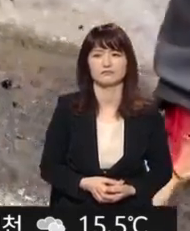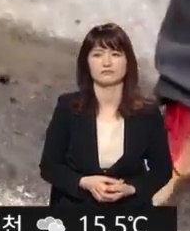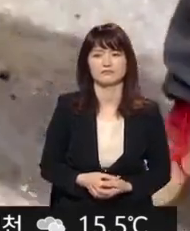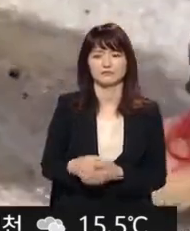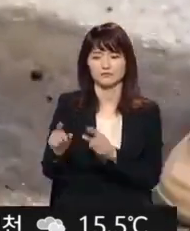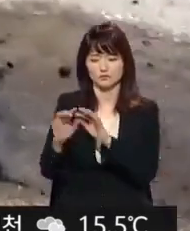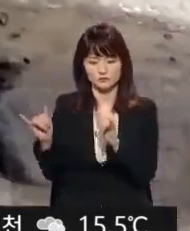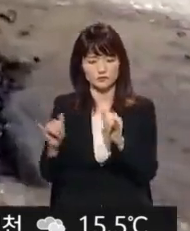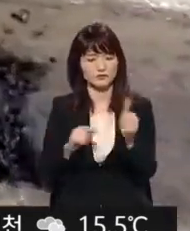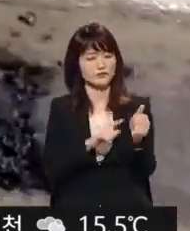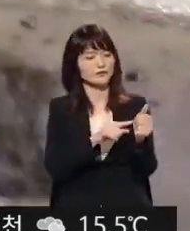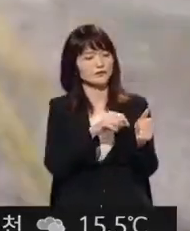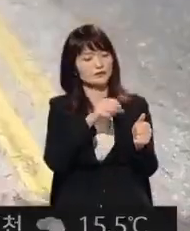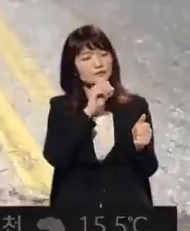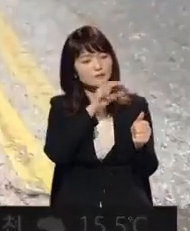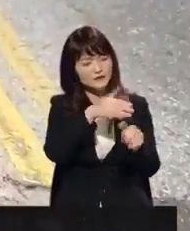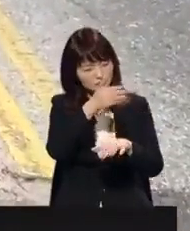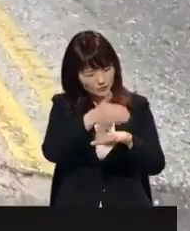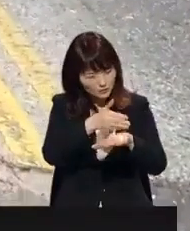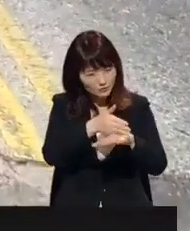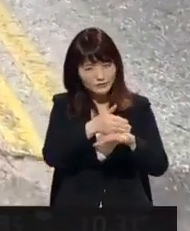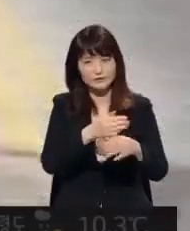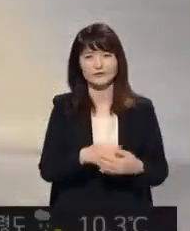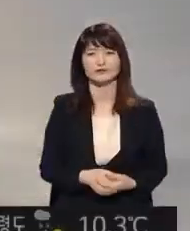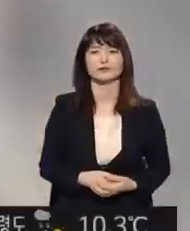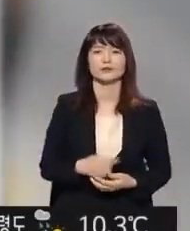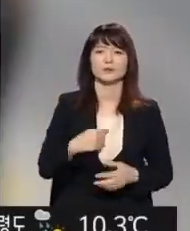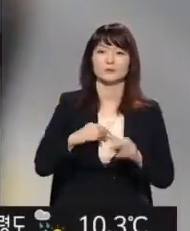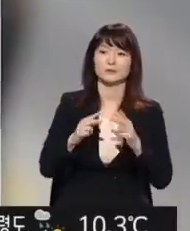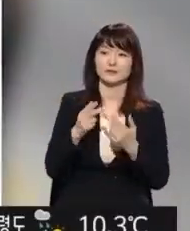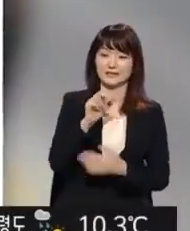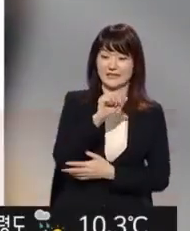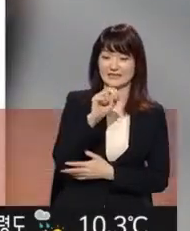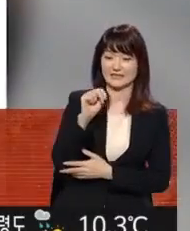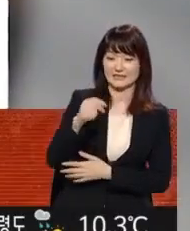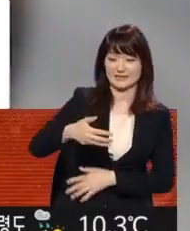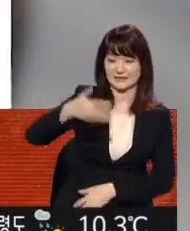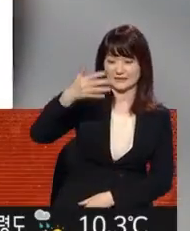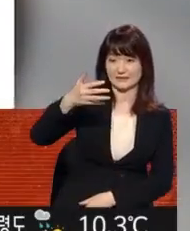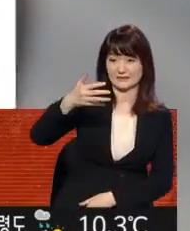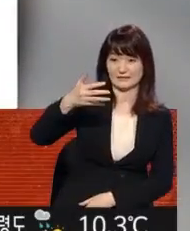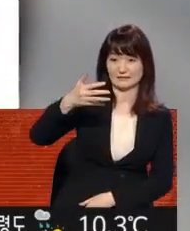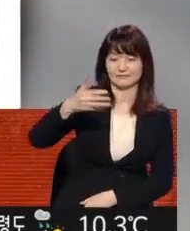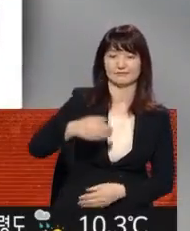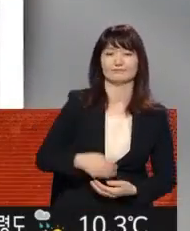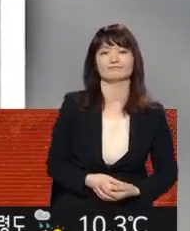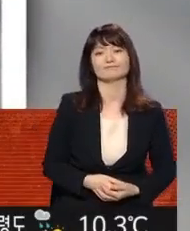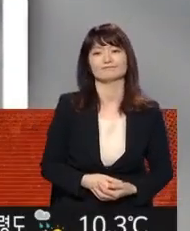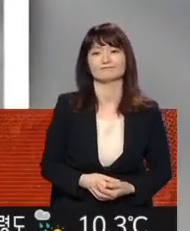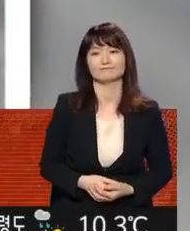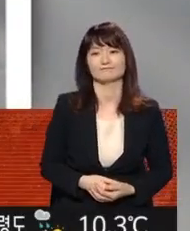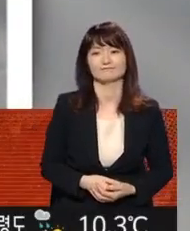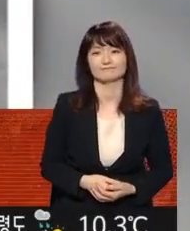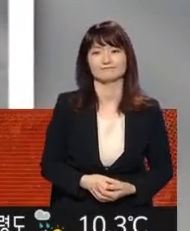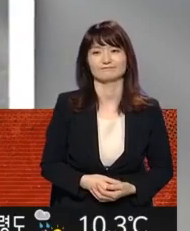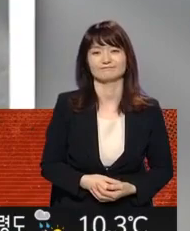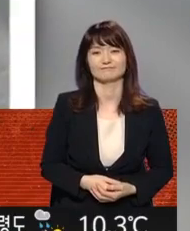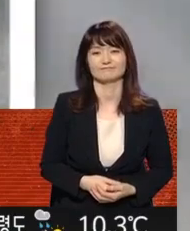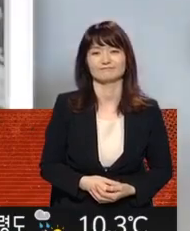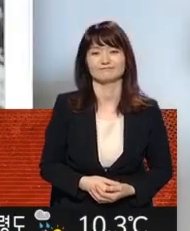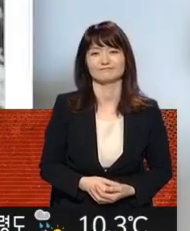합니다. 슈워제네거 이 일에 뿌듯했는지 본인 SNS에 영상을 올렸습니다. I'll be back. I'll be back. 오, 와우.